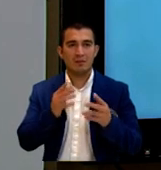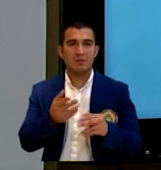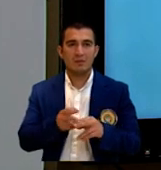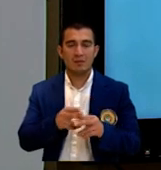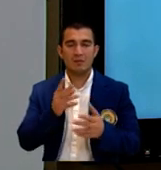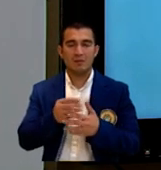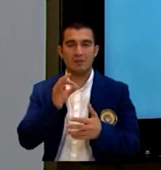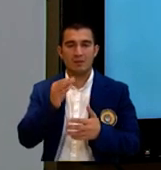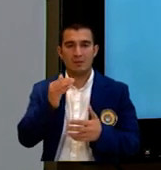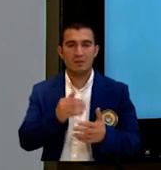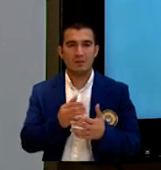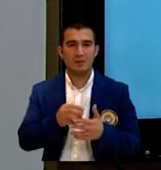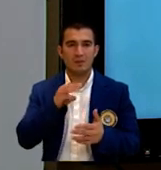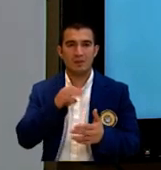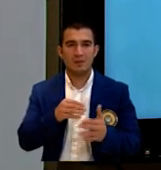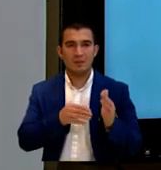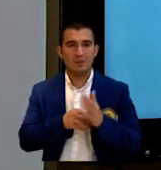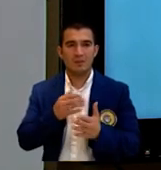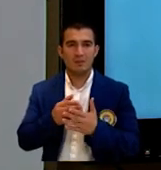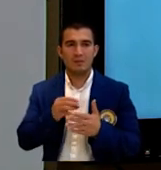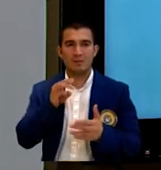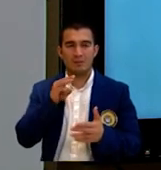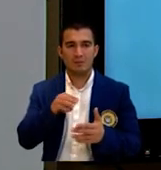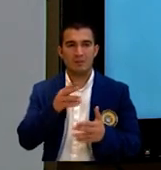0 Kelvin, Selsiy shkalasi bo'yicha